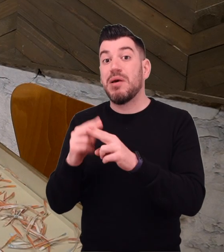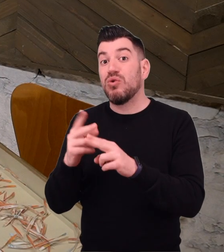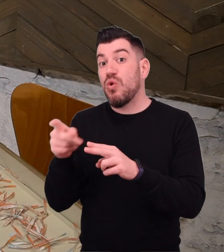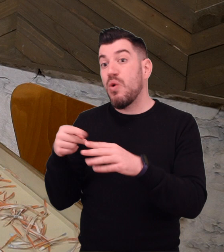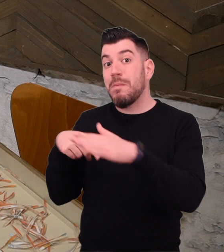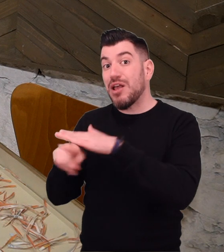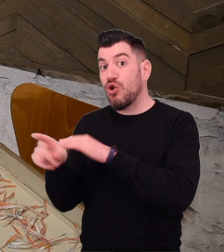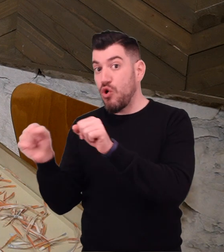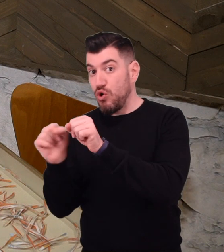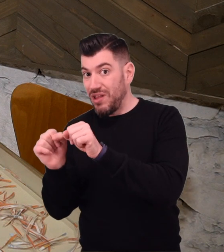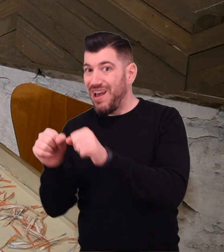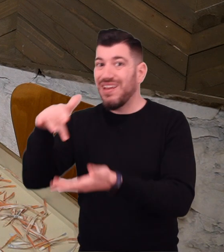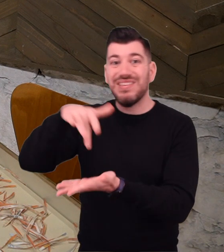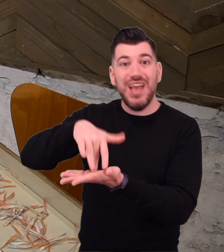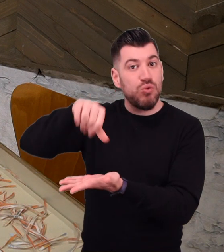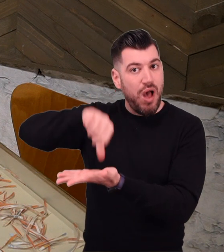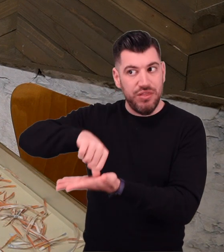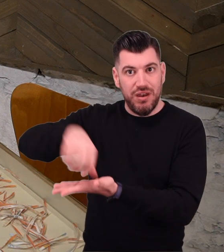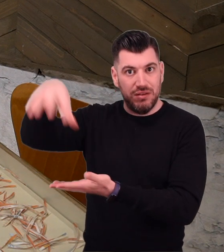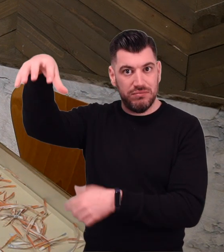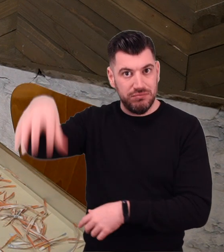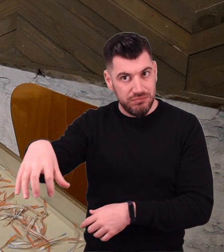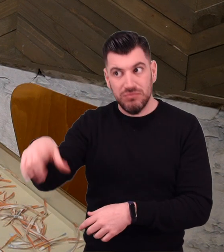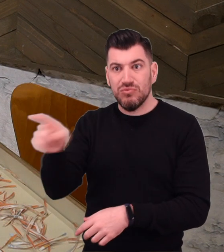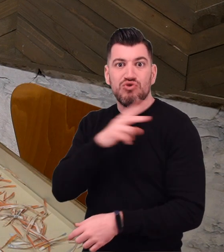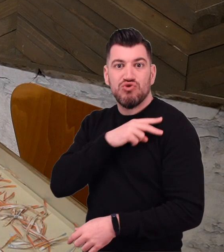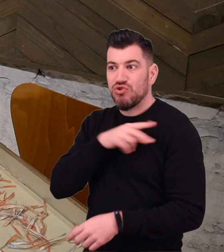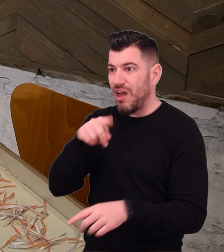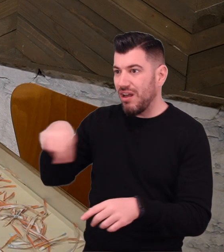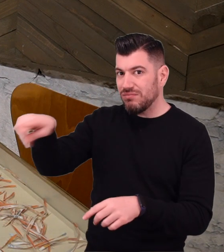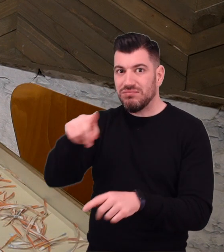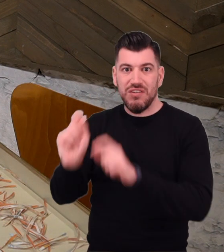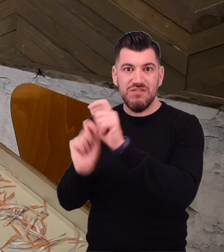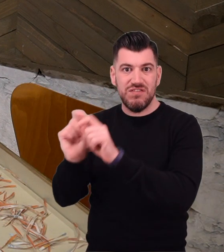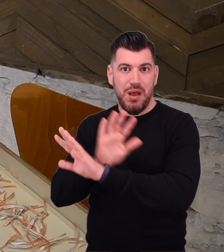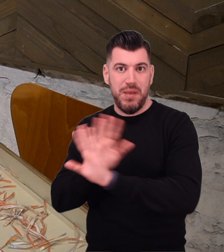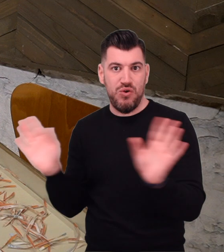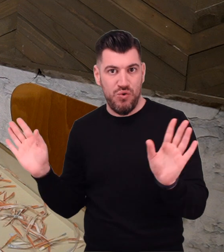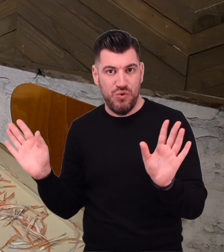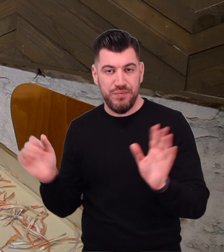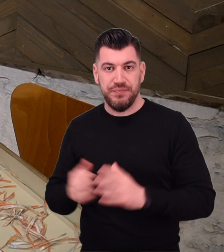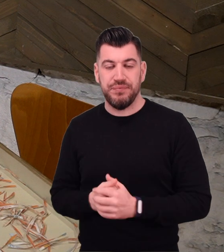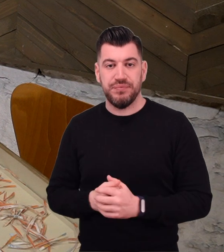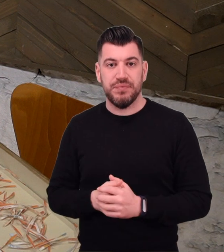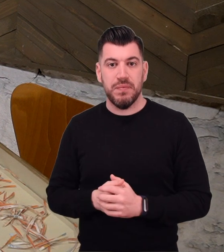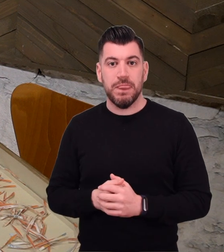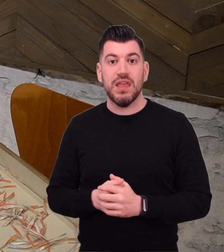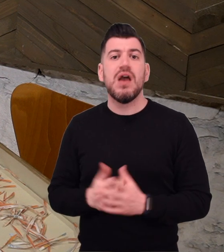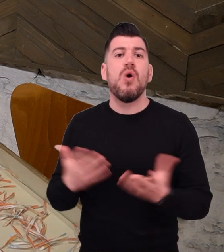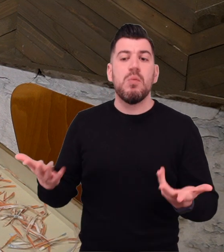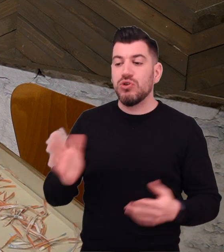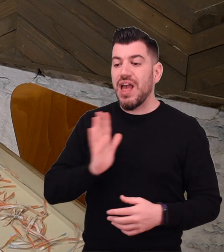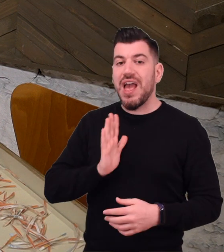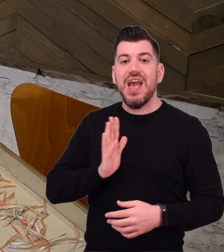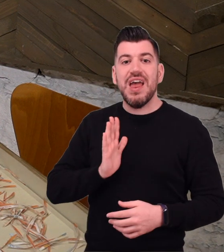μετρό. Είναι στο κέντρο της Αθήνας, που είναι αρκετά πιο σωστά φτιαγμένο από την υπόλοιπη πόλη μας. Οπότε ένας χρήστης αμαξιδίου ή ένας άνθρωπος που